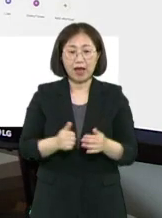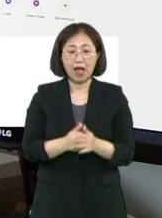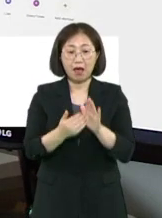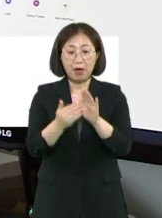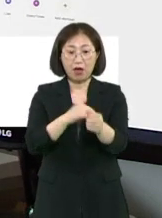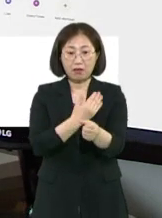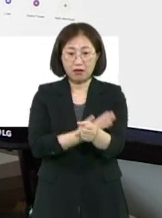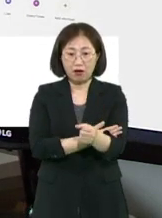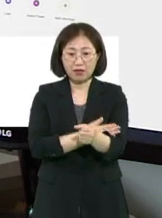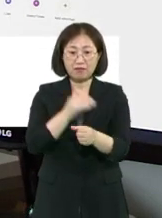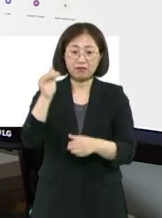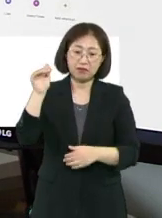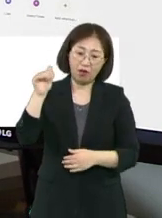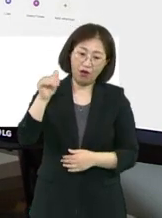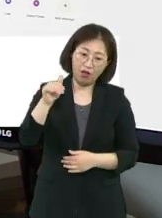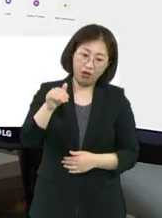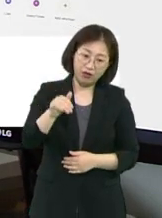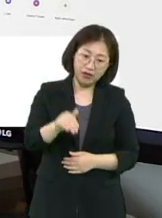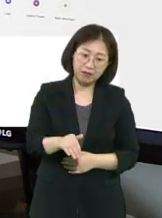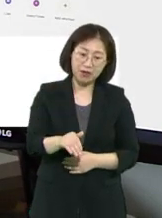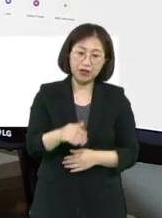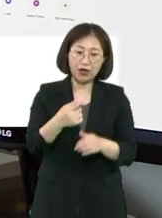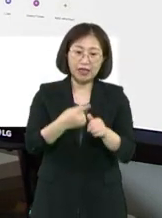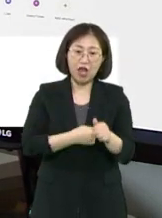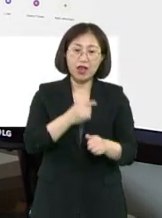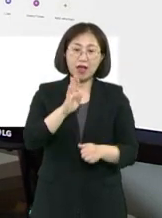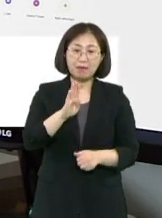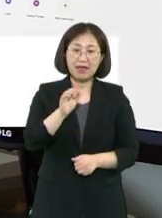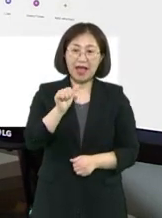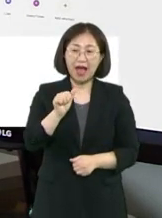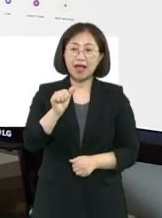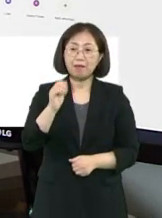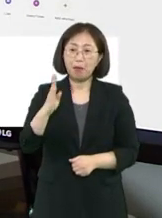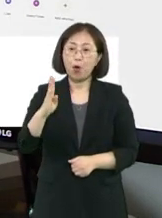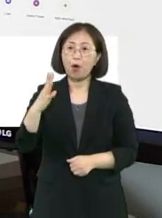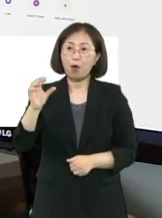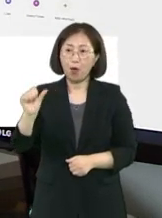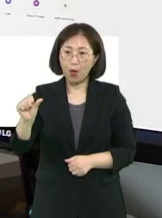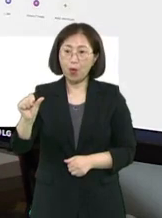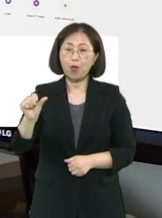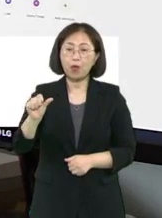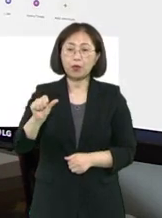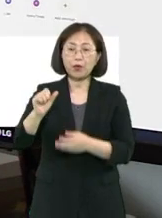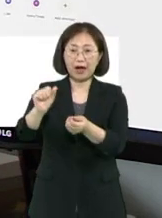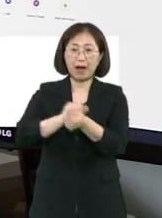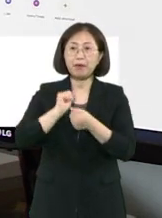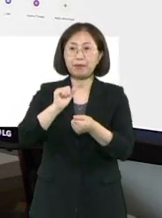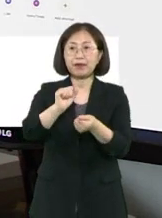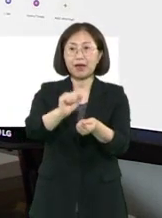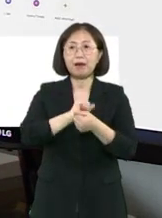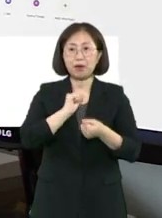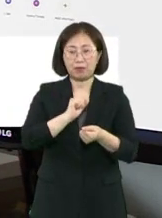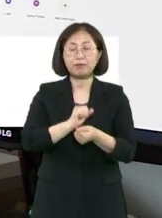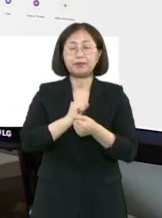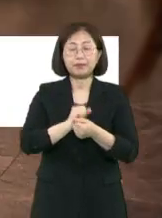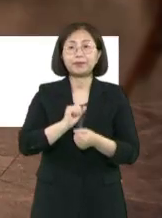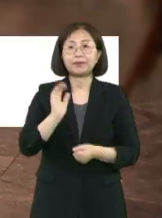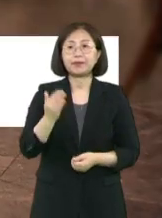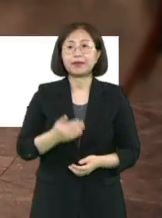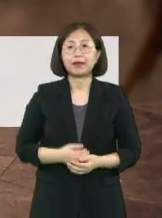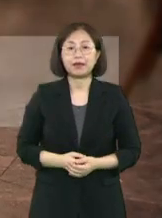면역이 약화되면서 BA4, BA5 이런 것들로 또 감염이 되고 있는 것을 보고를 하고